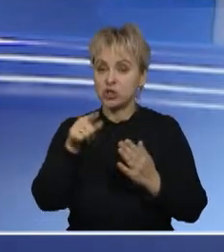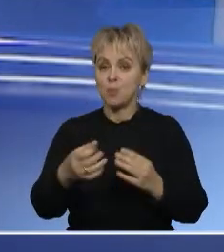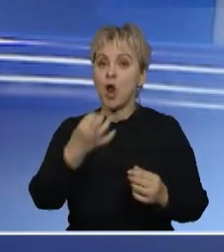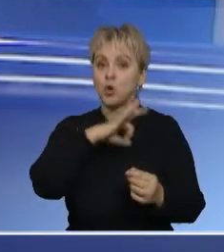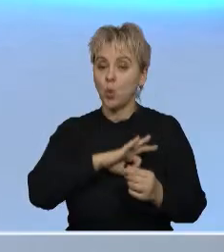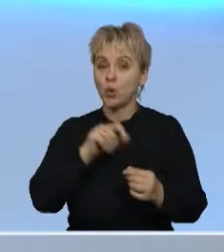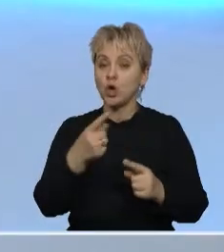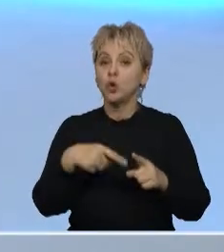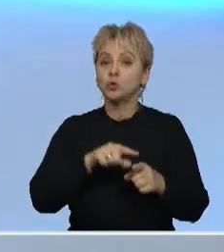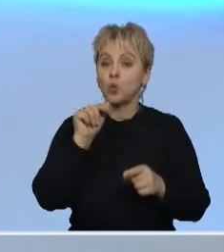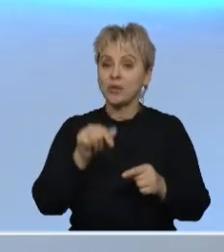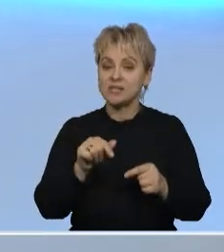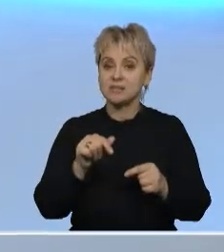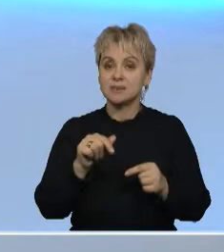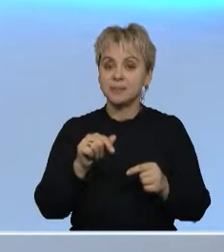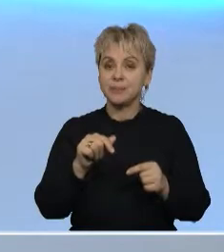льгот. То